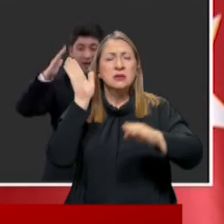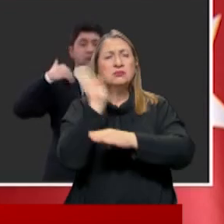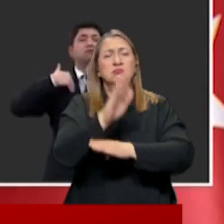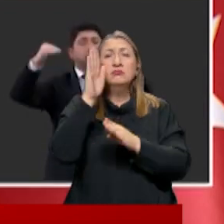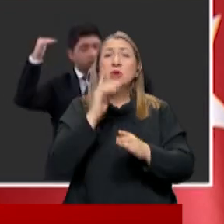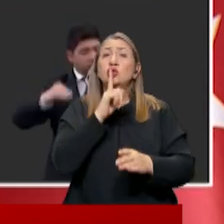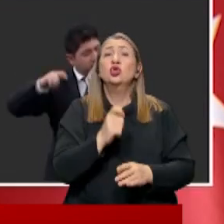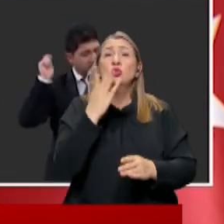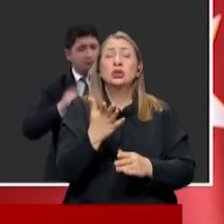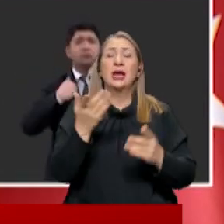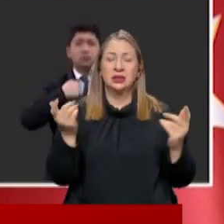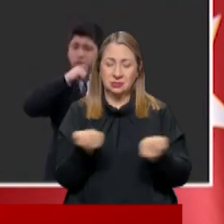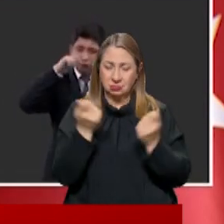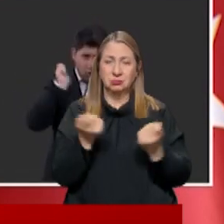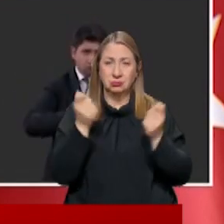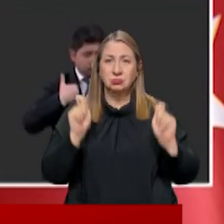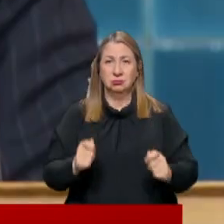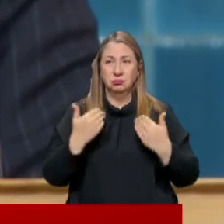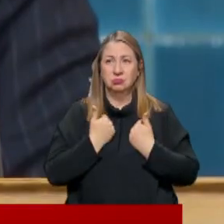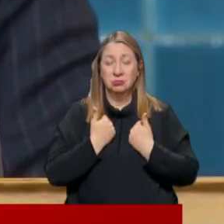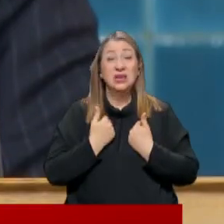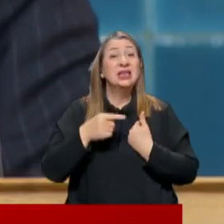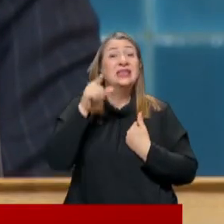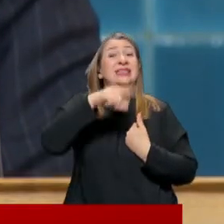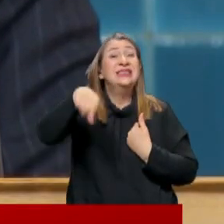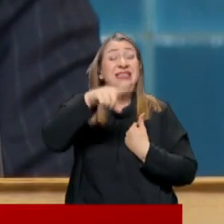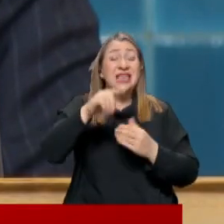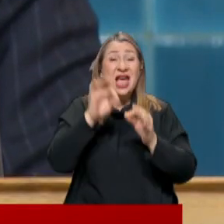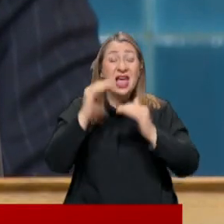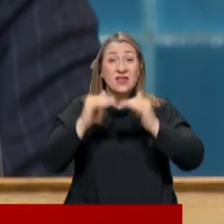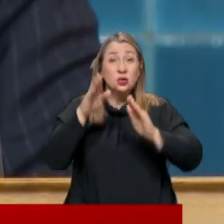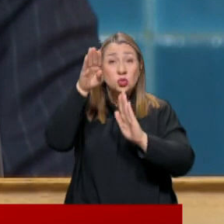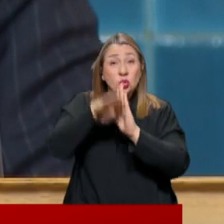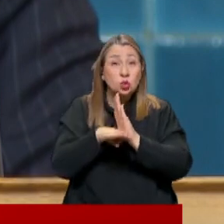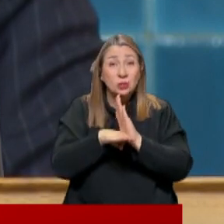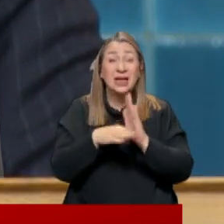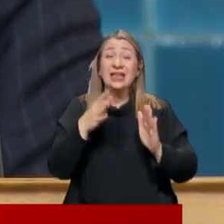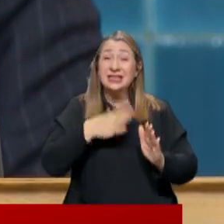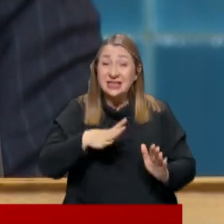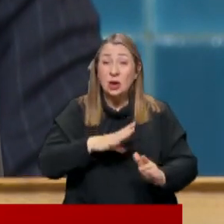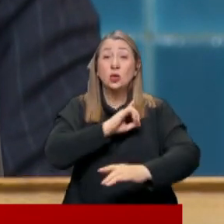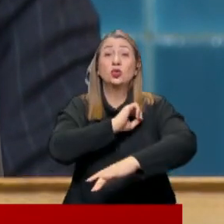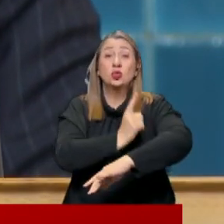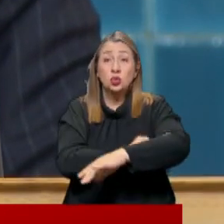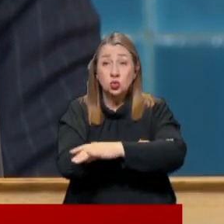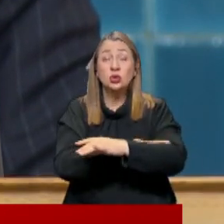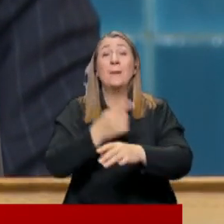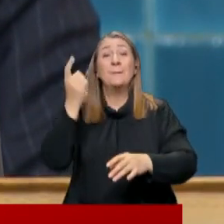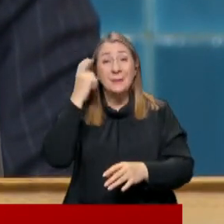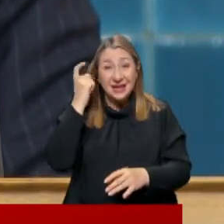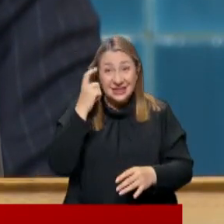yen MEB adimizi de yerine getireceğiz sizin enflasyonu düşürme niyetiniz de gücünüz de